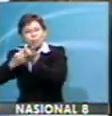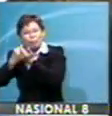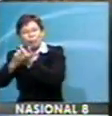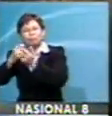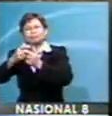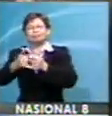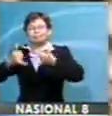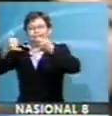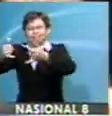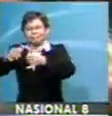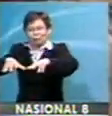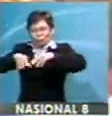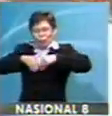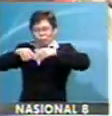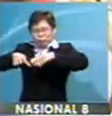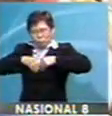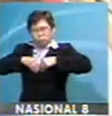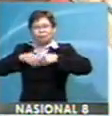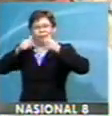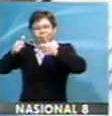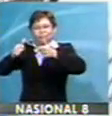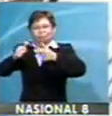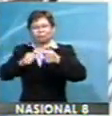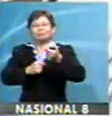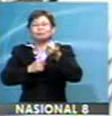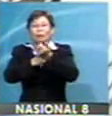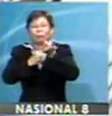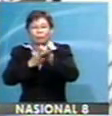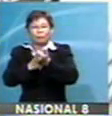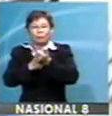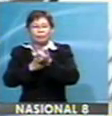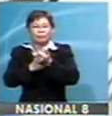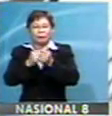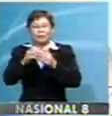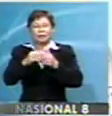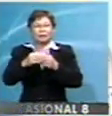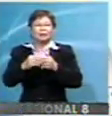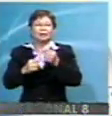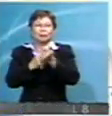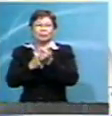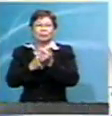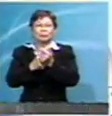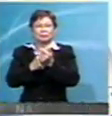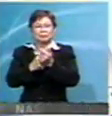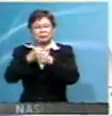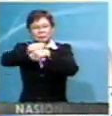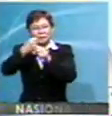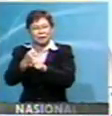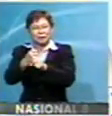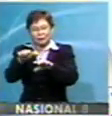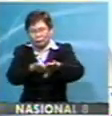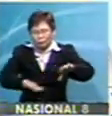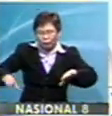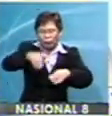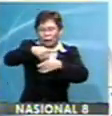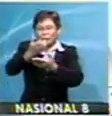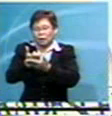diiktiraf dan diakui sebagai tunjang utama dalam membentuk lanskap ekonomi negara kita mestilah terus berusaha